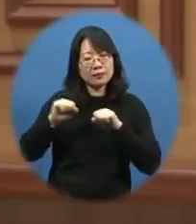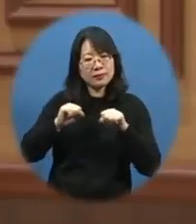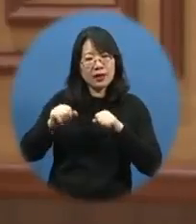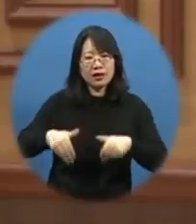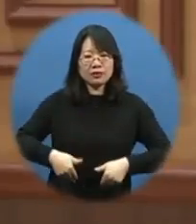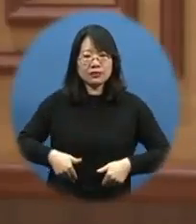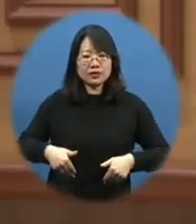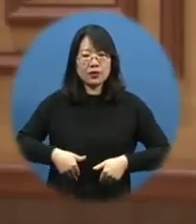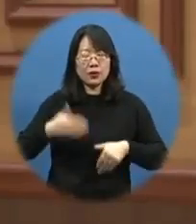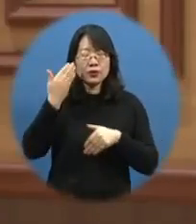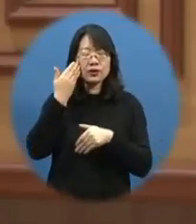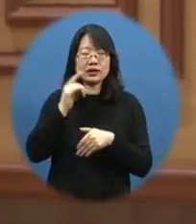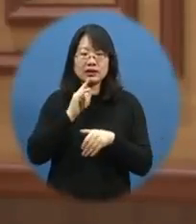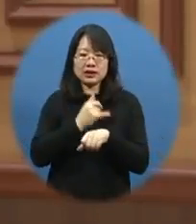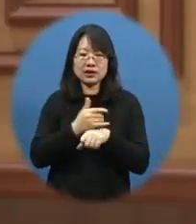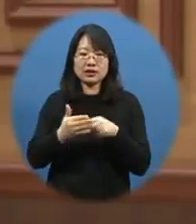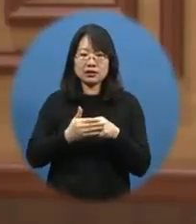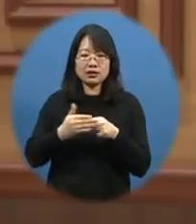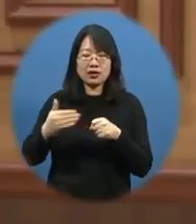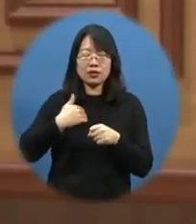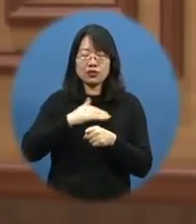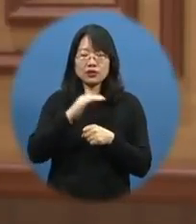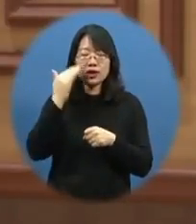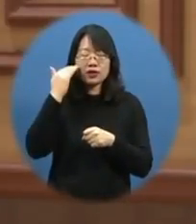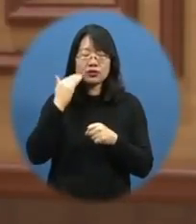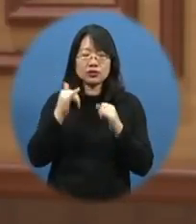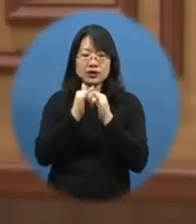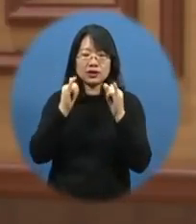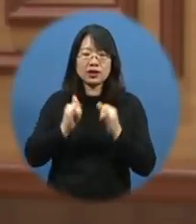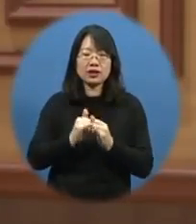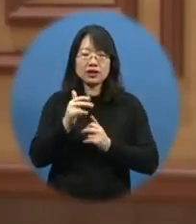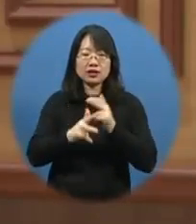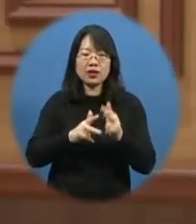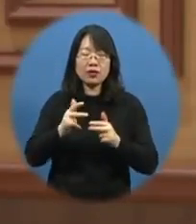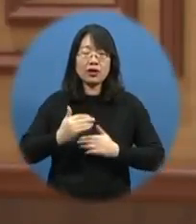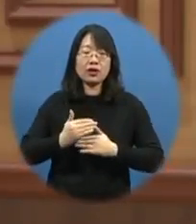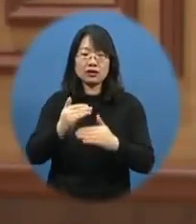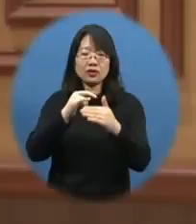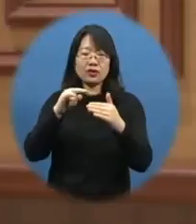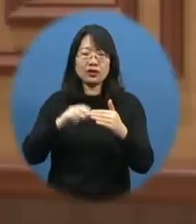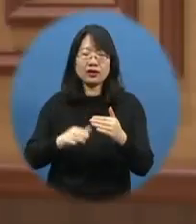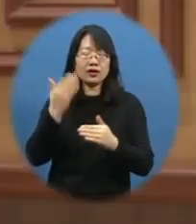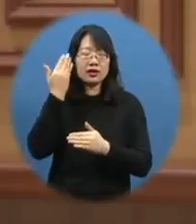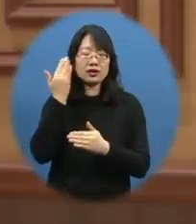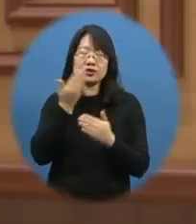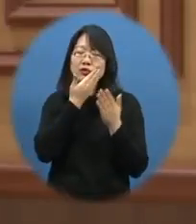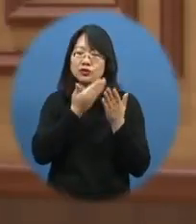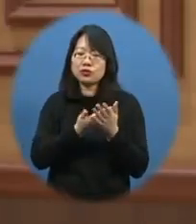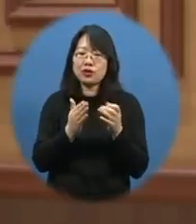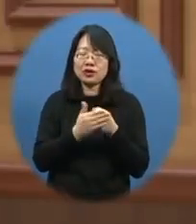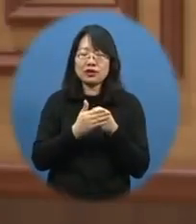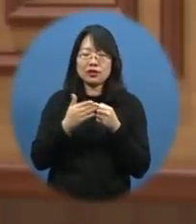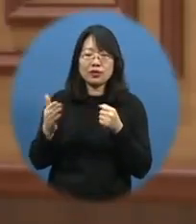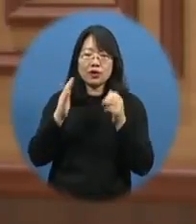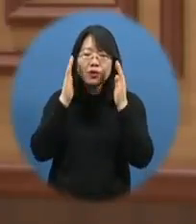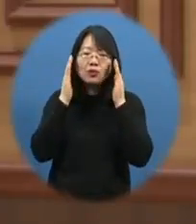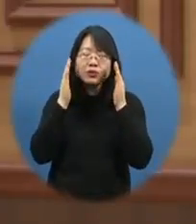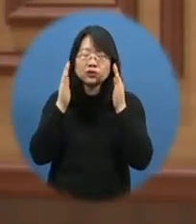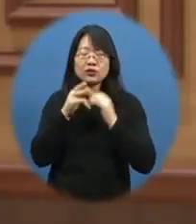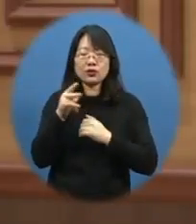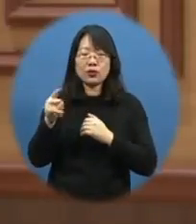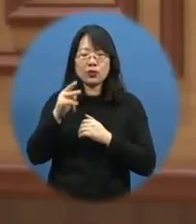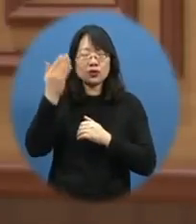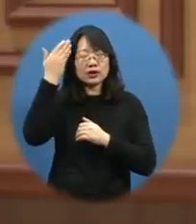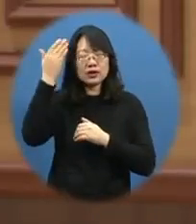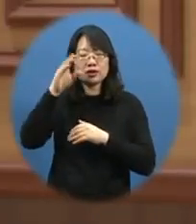필요한 것이 지식이다 보니까 우리나라 사회가 산업화되는 과정에서 지식이 중요해져서 공부는 곧